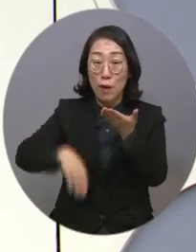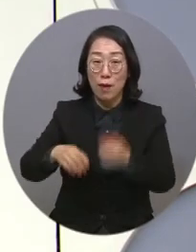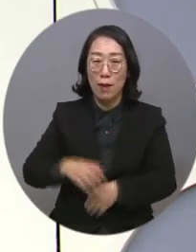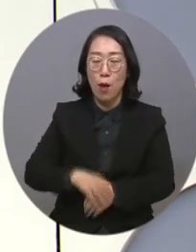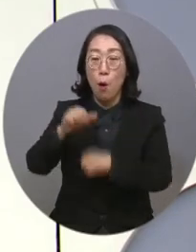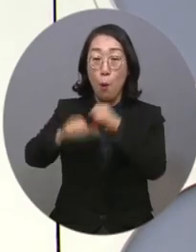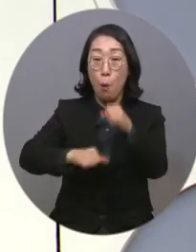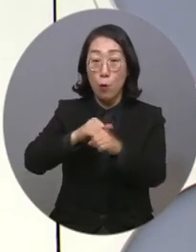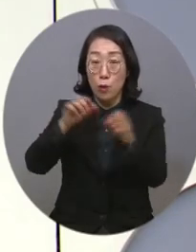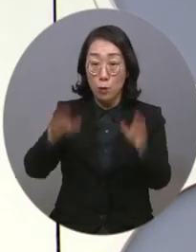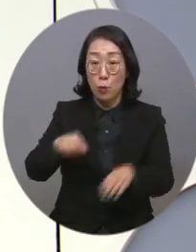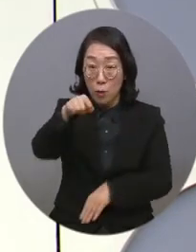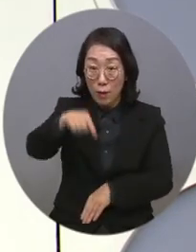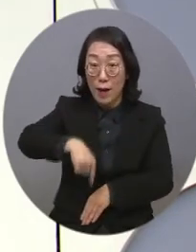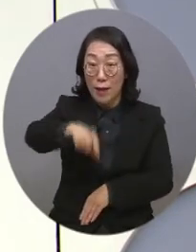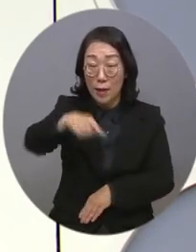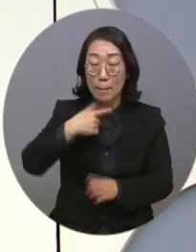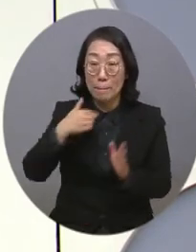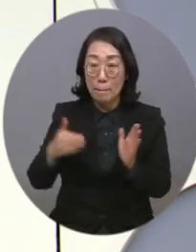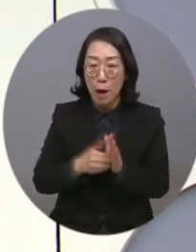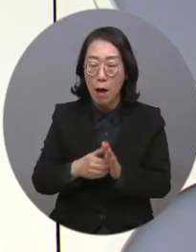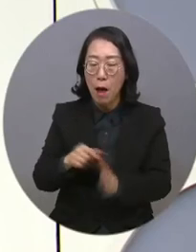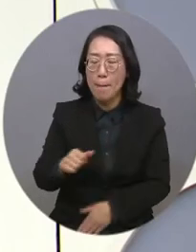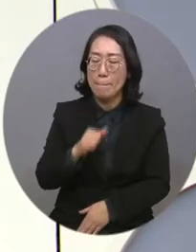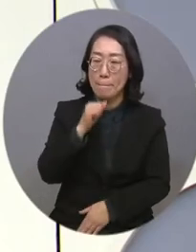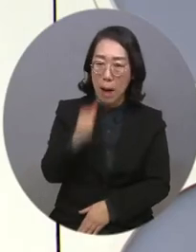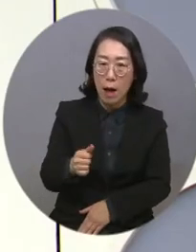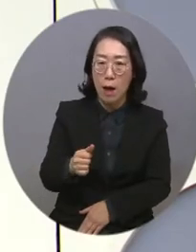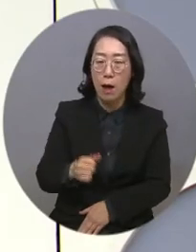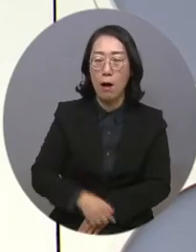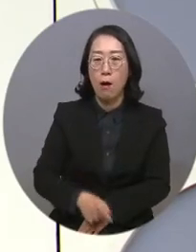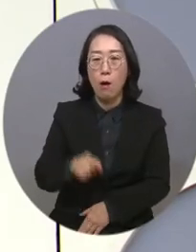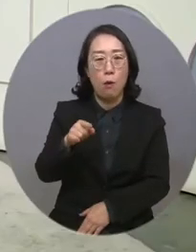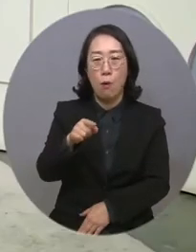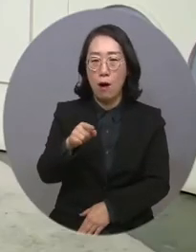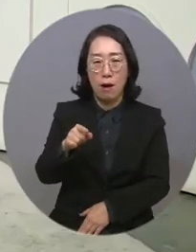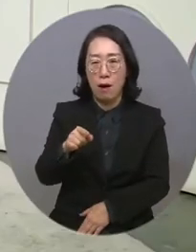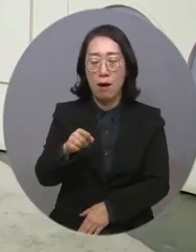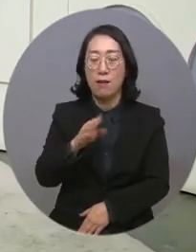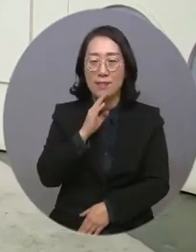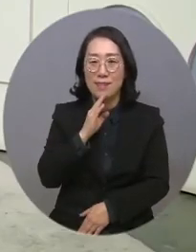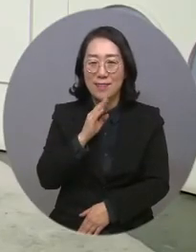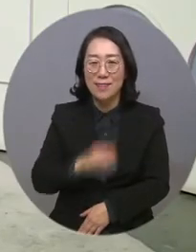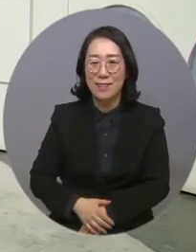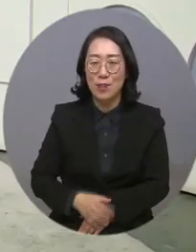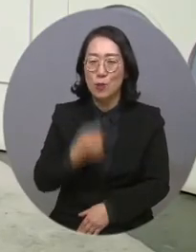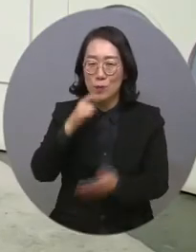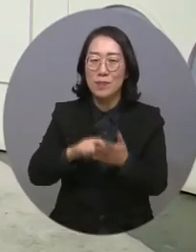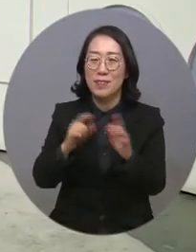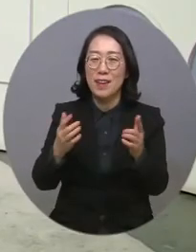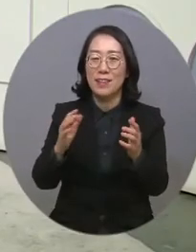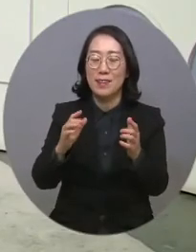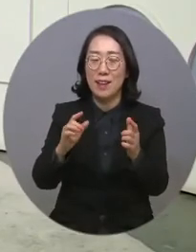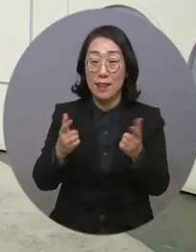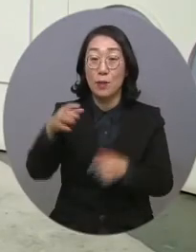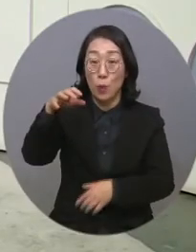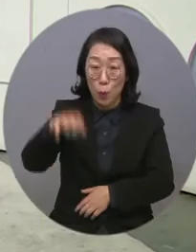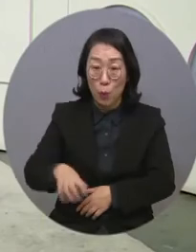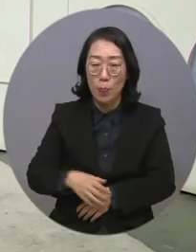와서 다시는 안 가겠다 이런 정도로 그 러시아에 대한 애정이 많은 나라 그런 것이 제 여행하면서 가장